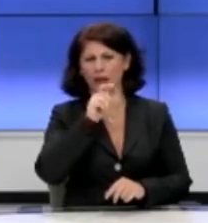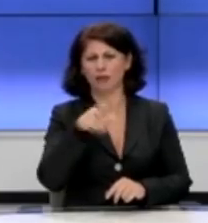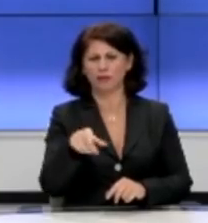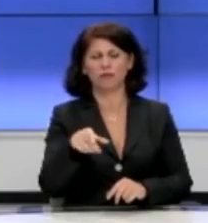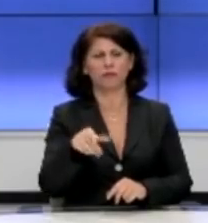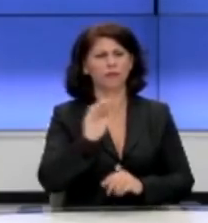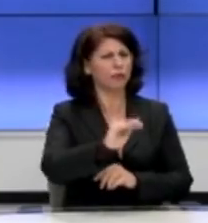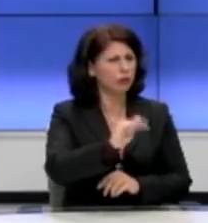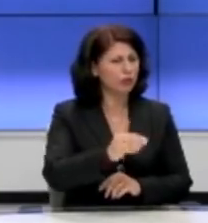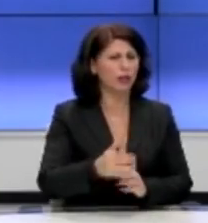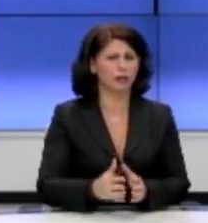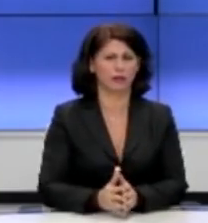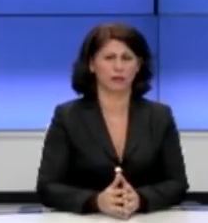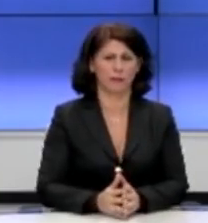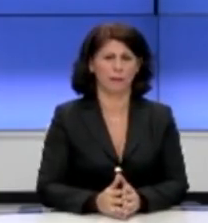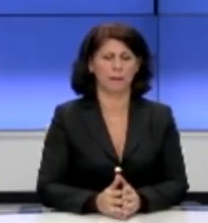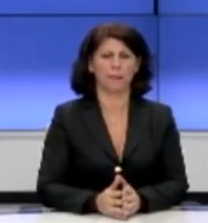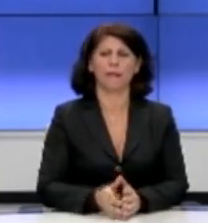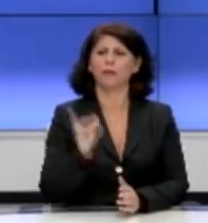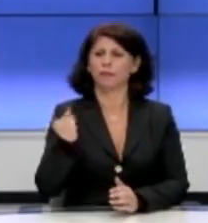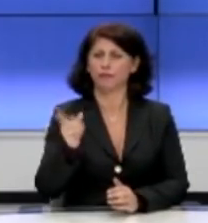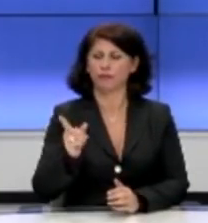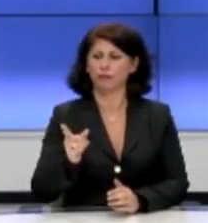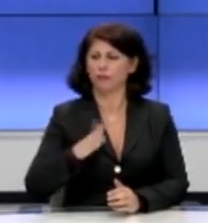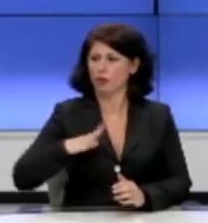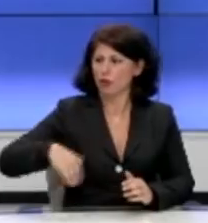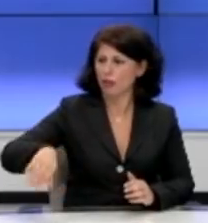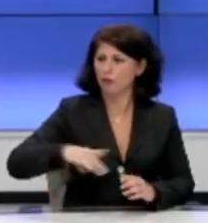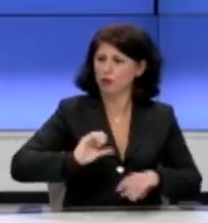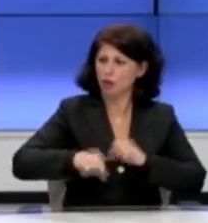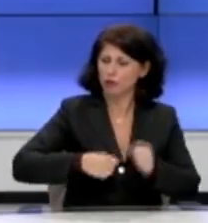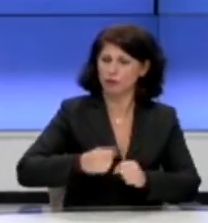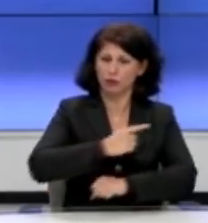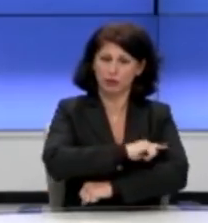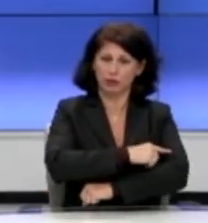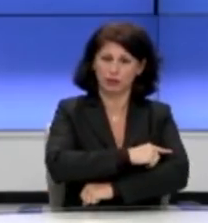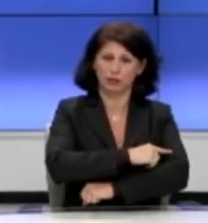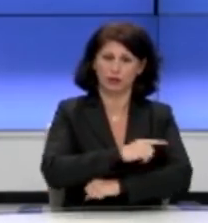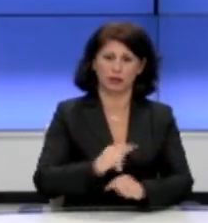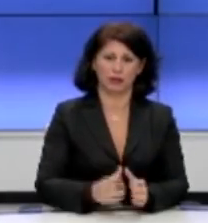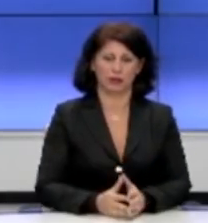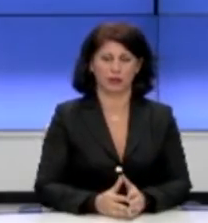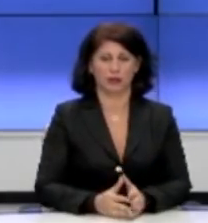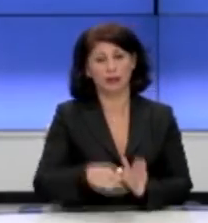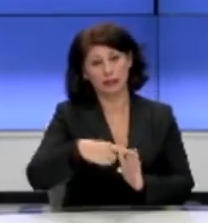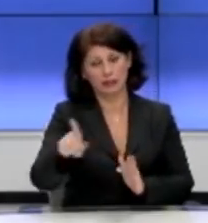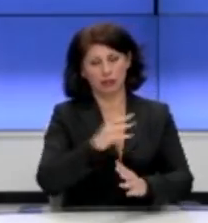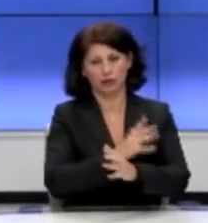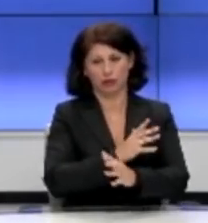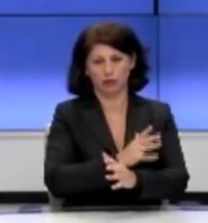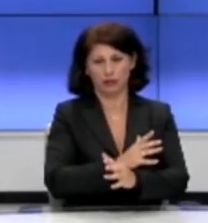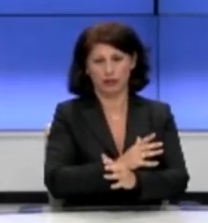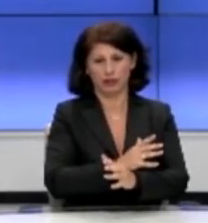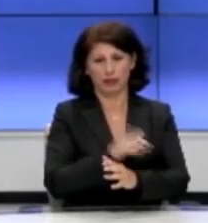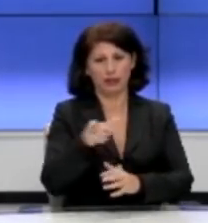σας που τους καλούν και εγκαλούν τον κόσμο, τους αγωνιζόμενους γιατρούς, και στέλνει τον εισαγγελέα εκεί